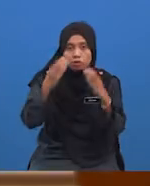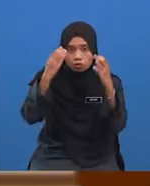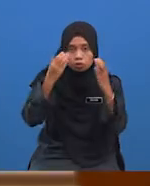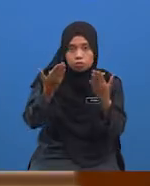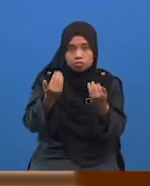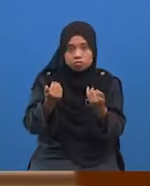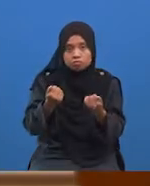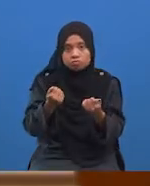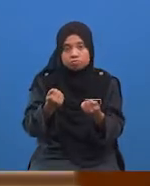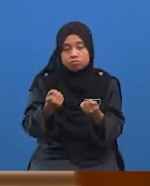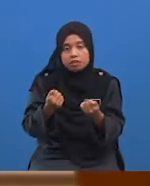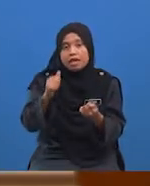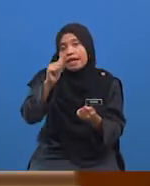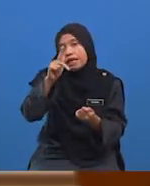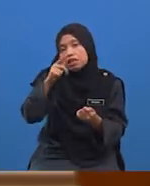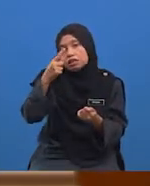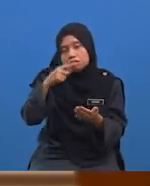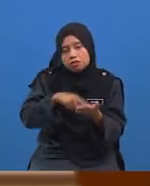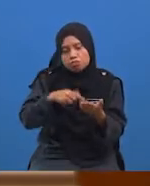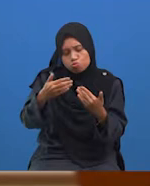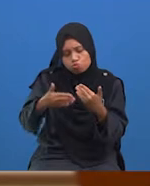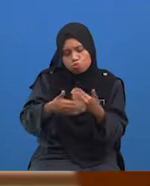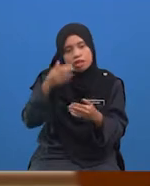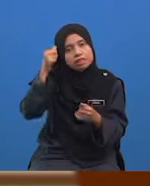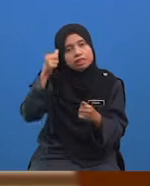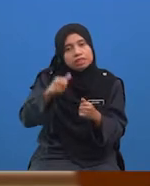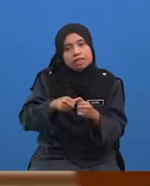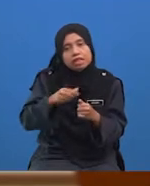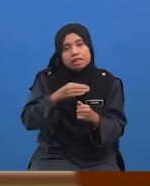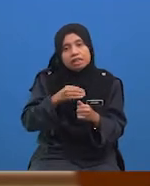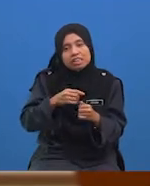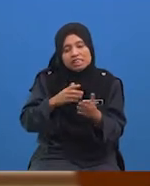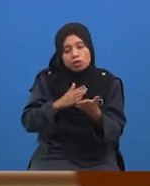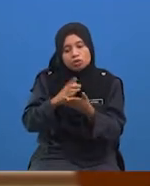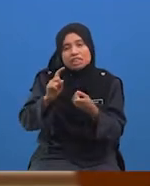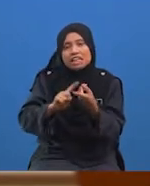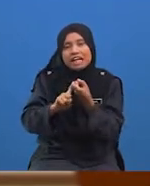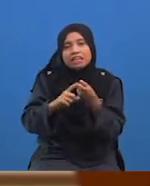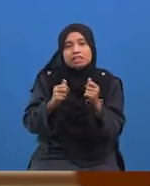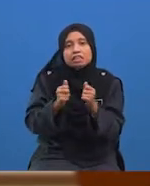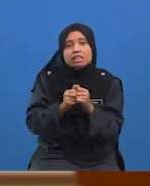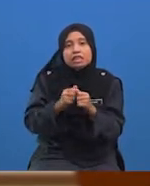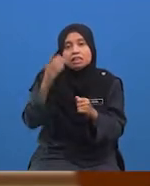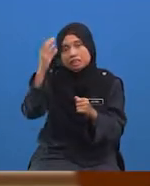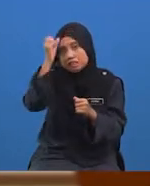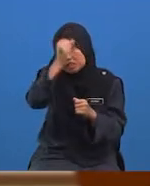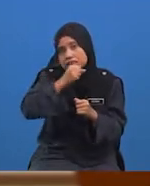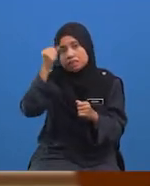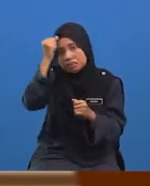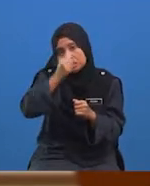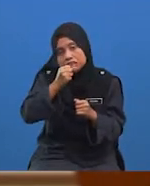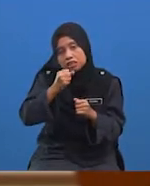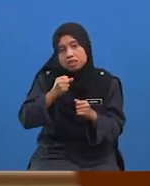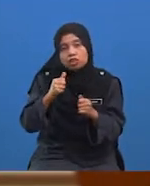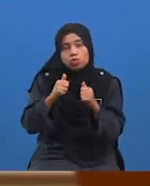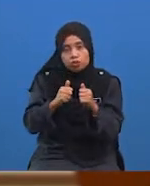Cikgu berharap akronim ini mudah diingati dan dapat terus mengaitkan ciri-ciri iklim mengikut